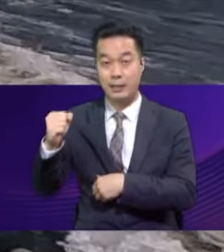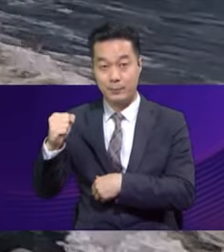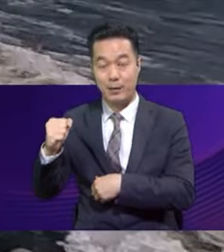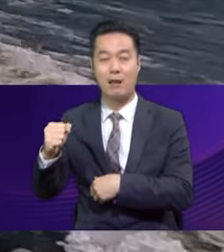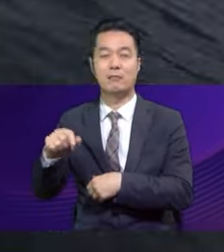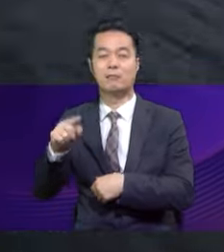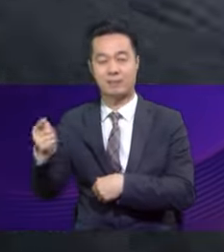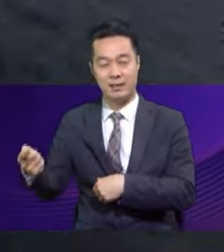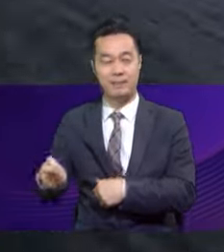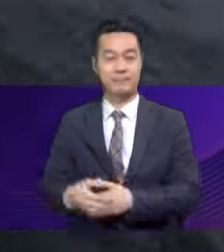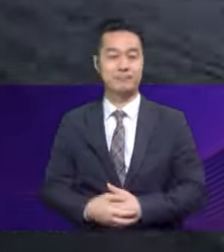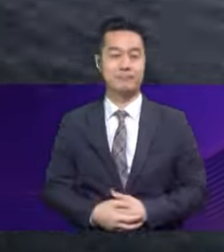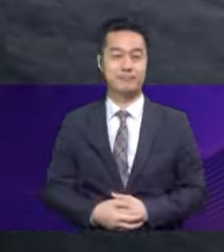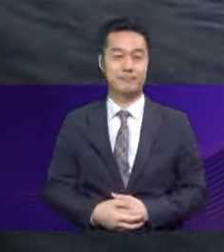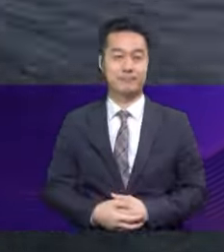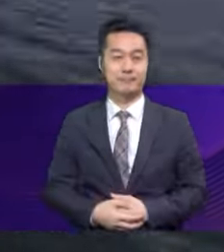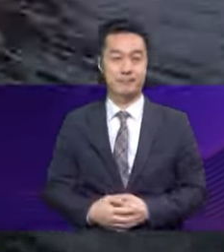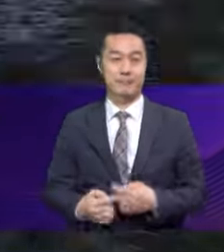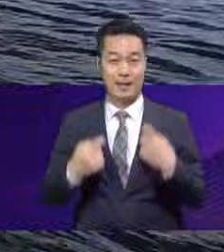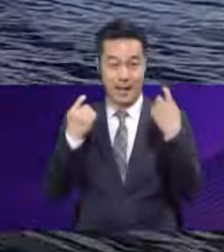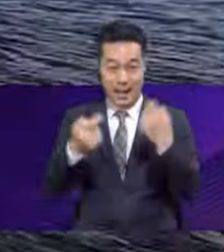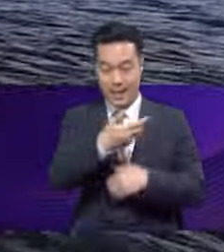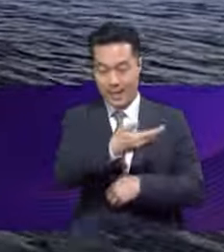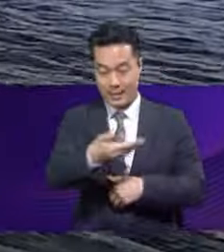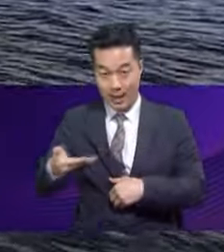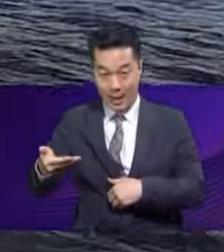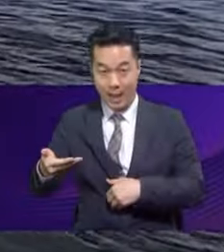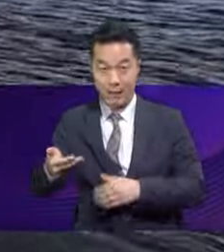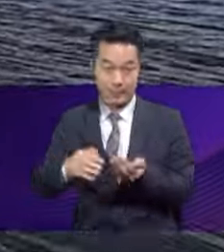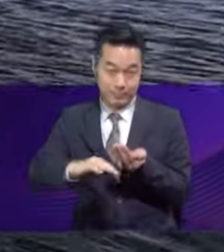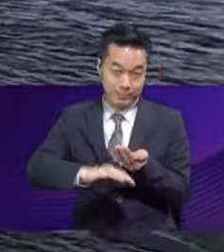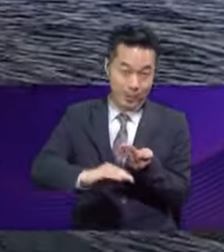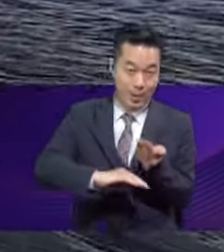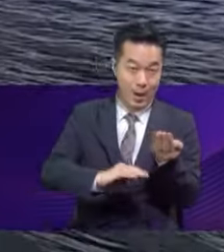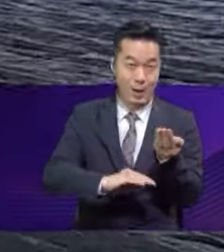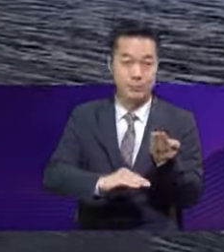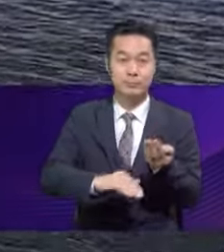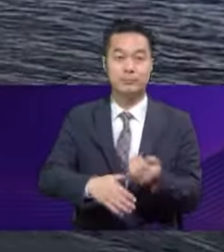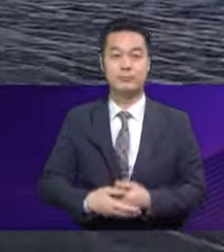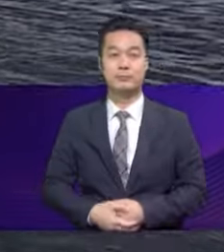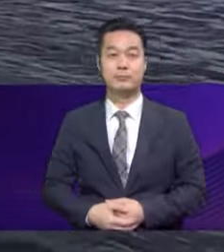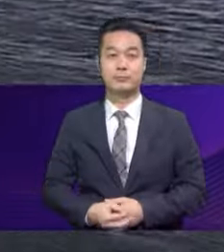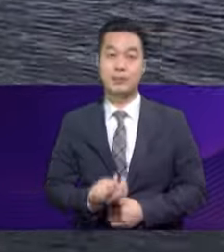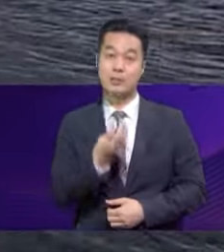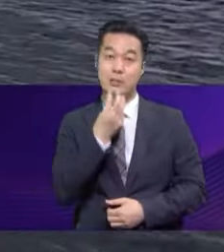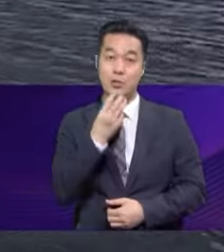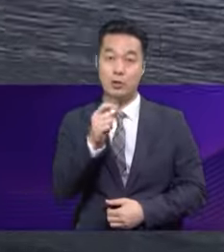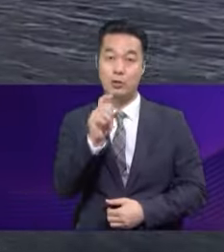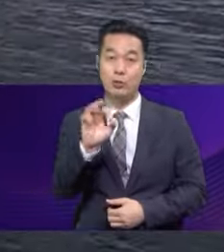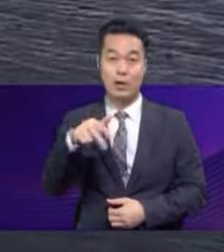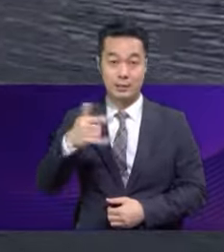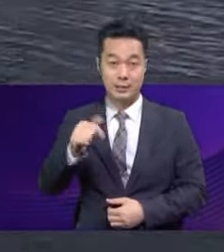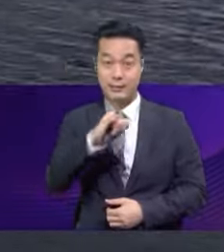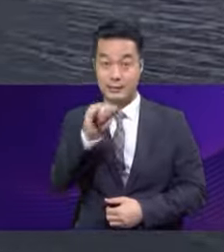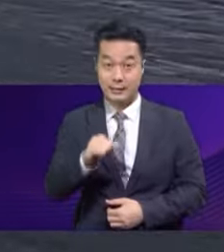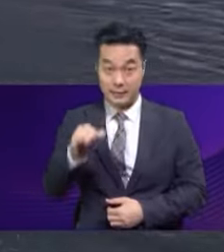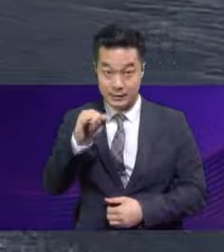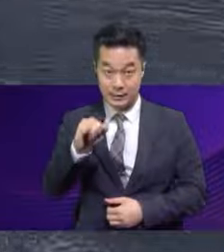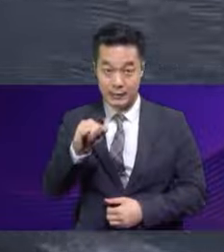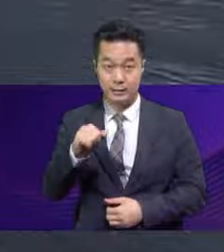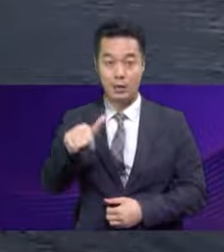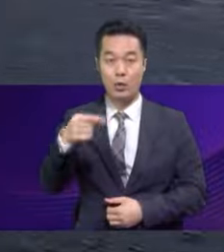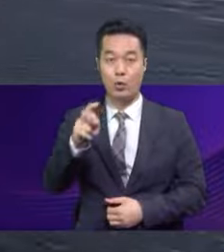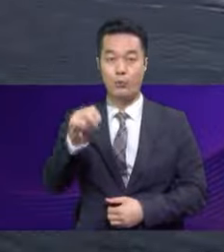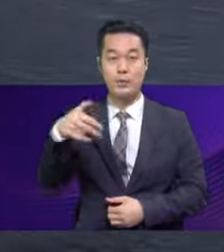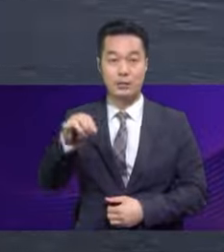후보입니다. 한강을 따라 좀 더 달려볼까요? 서울 광진 을에 도착했습니다. 민주당 구민정 후보, 국민의힘 오신환